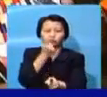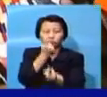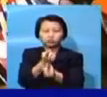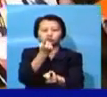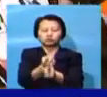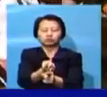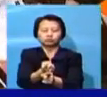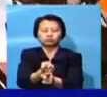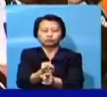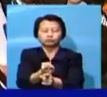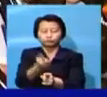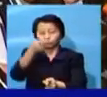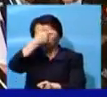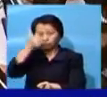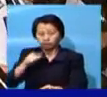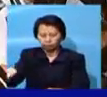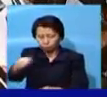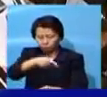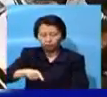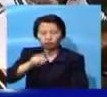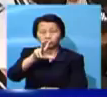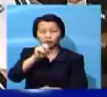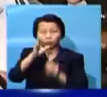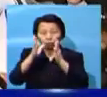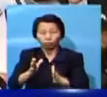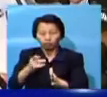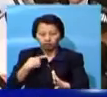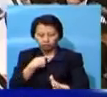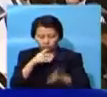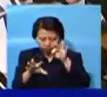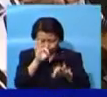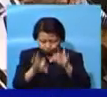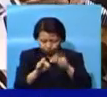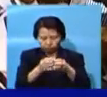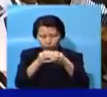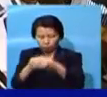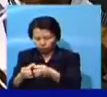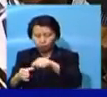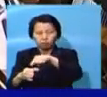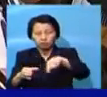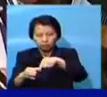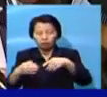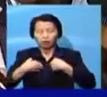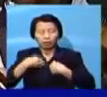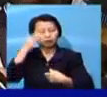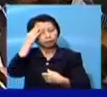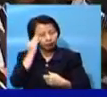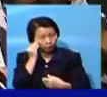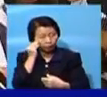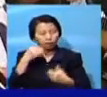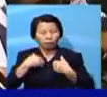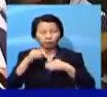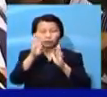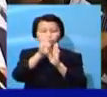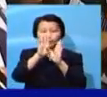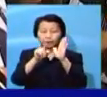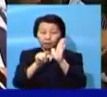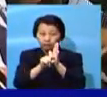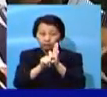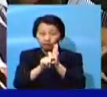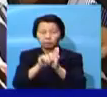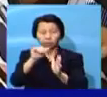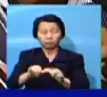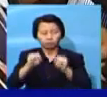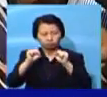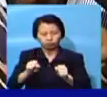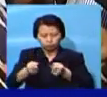mungkin memandangkan mereka-mereka ini juga yang telah kita pilih mempunyai pengalaman mempunyai latar belakang